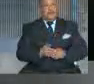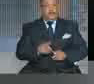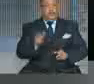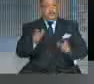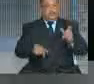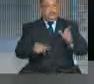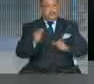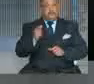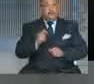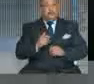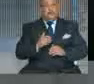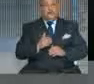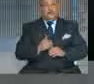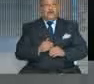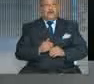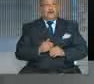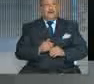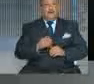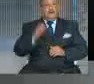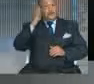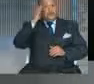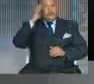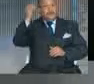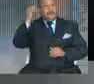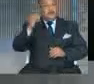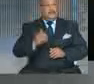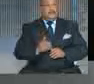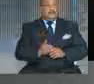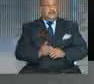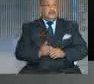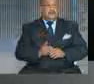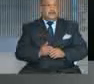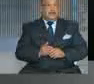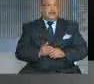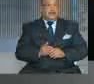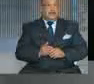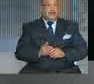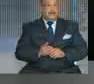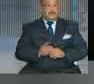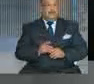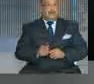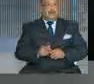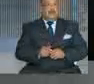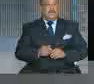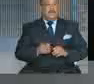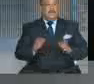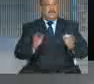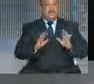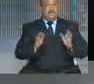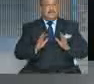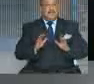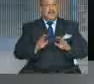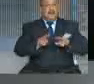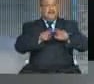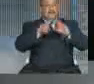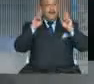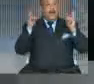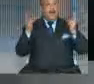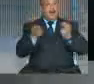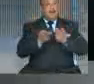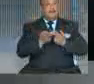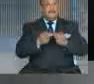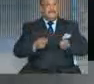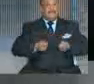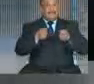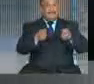عمل مسرحي. بعدها نقلت لسوسة، شاركت في أول فرقة اللي عملها سي محمد الزرقاطي الله